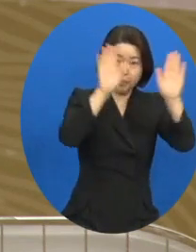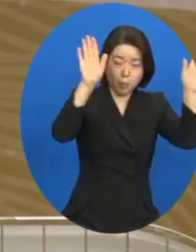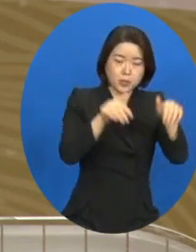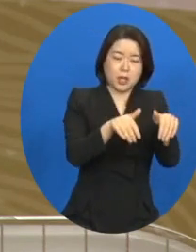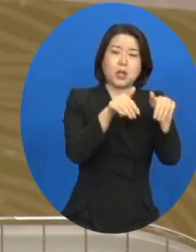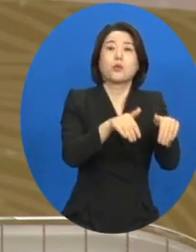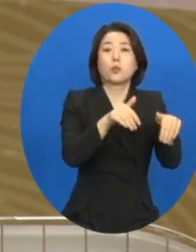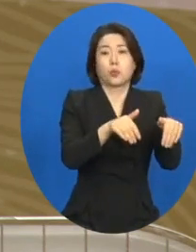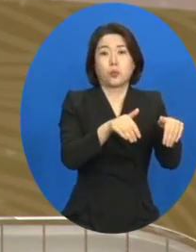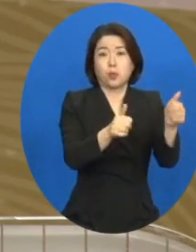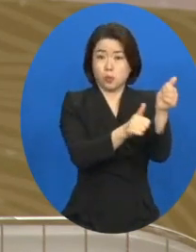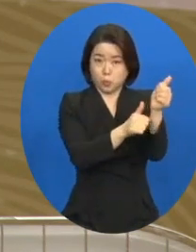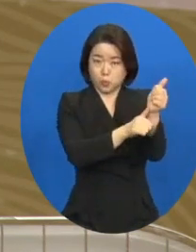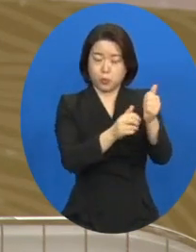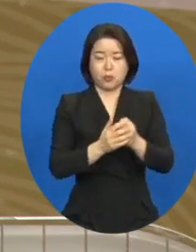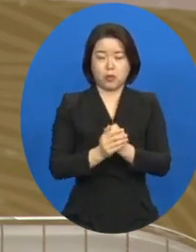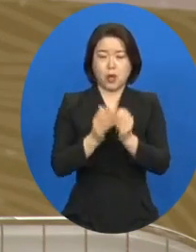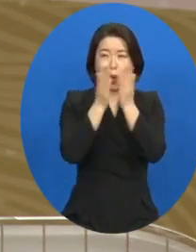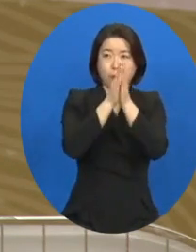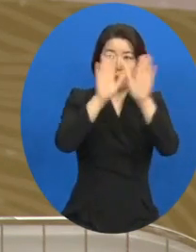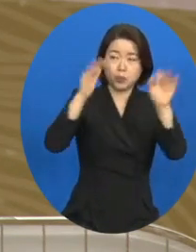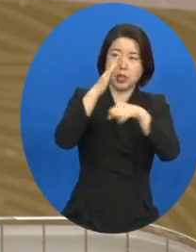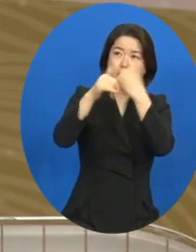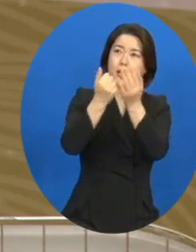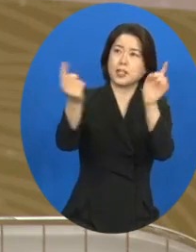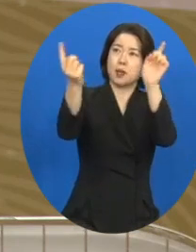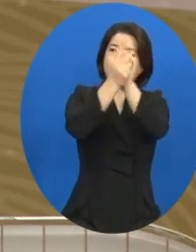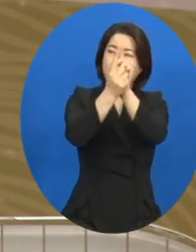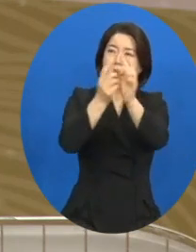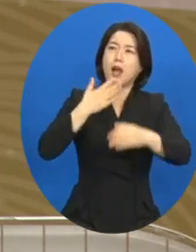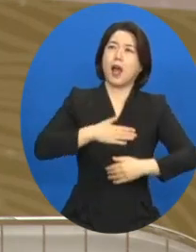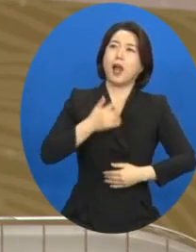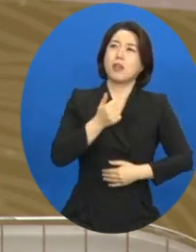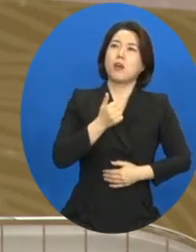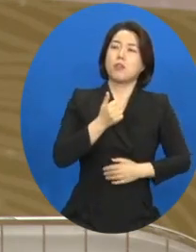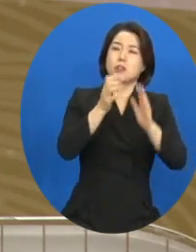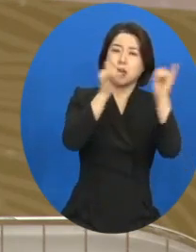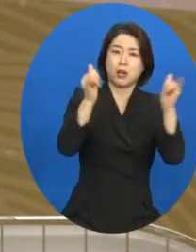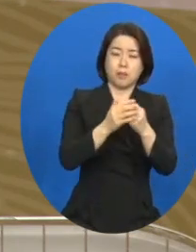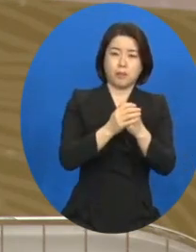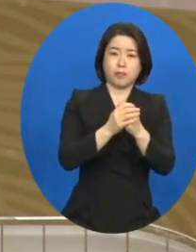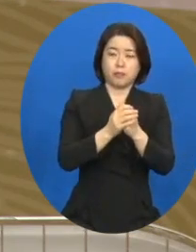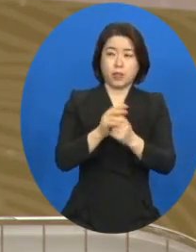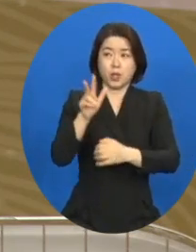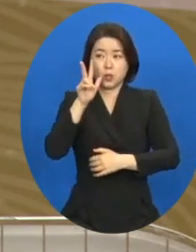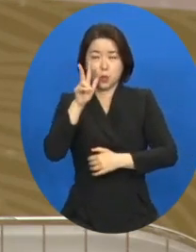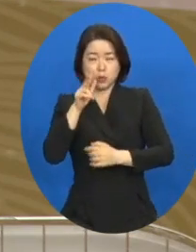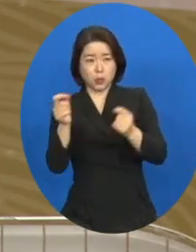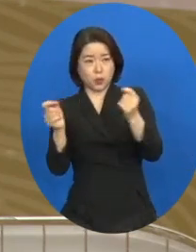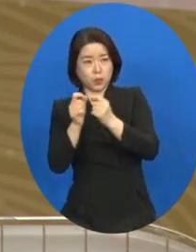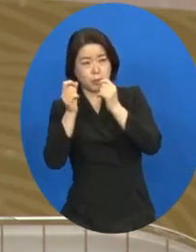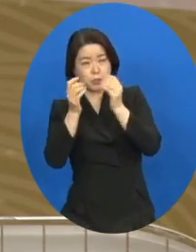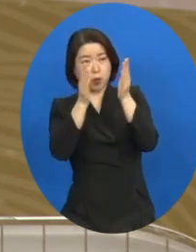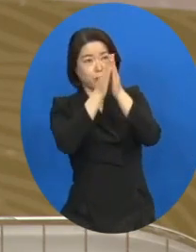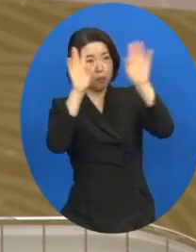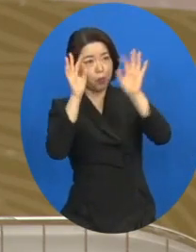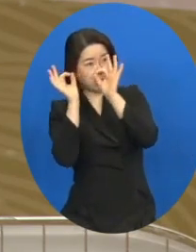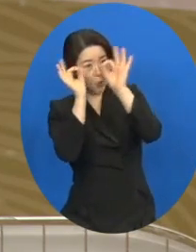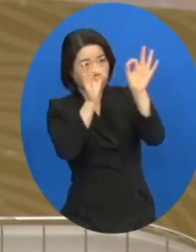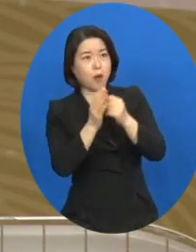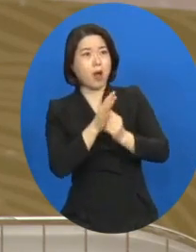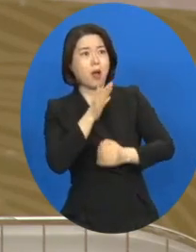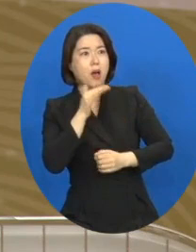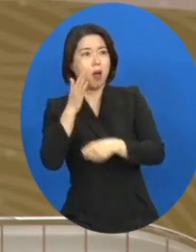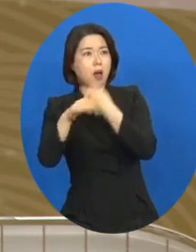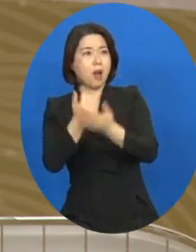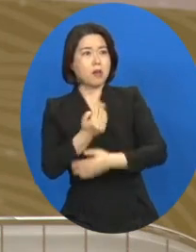시종이었어요. 모세는 하나님과 대면하여 알던 사람입니다. 그러니까 여호수아는 모세를 보면서 하나님이